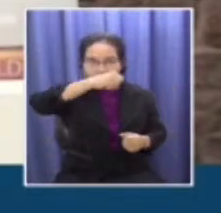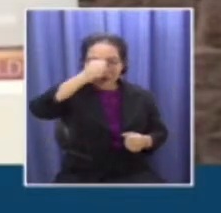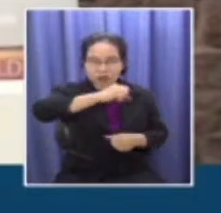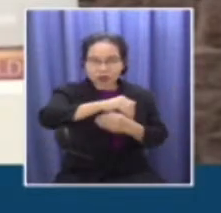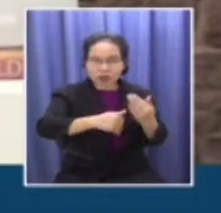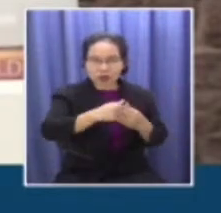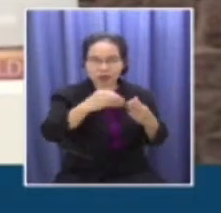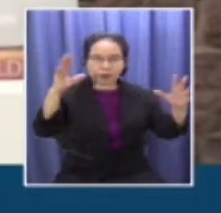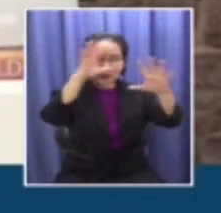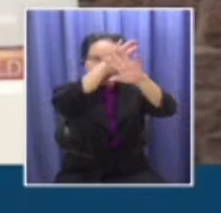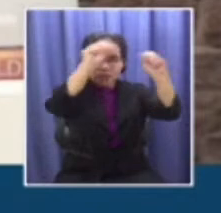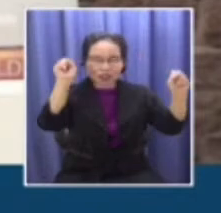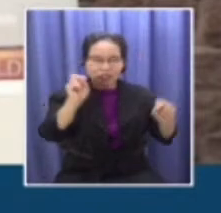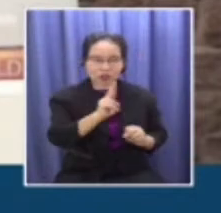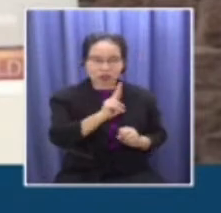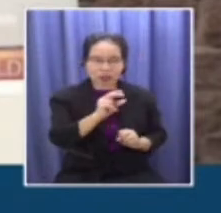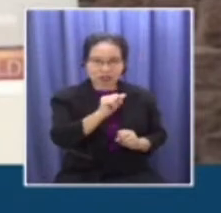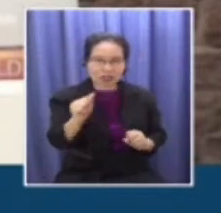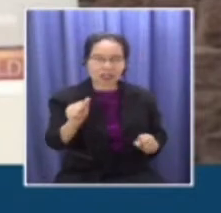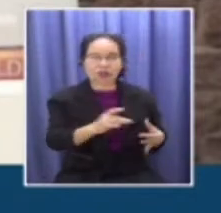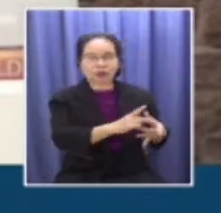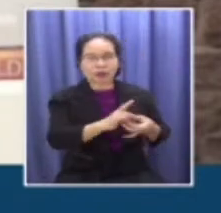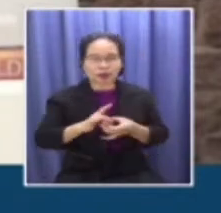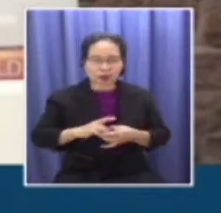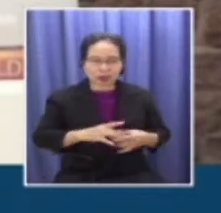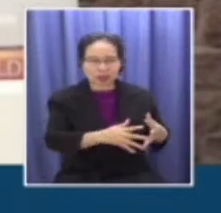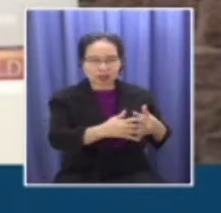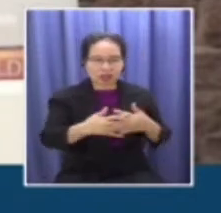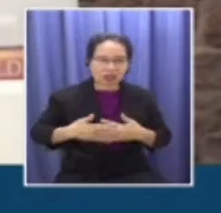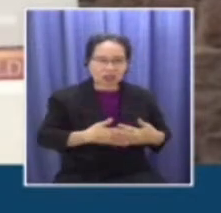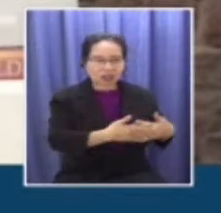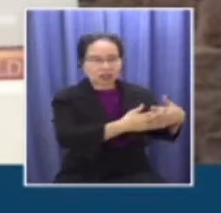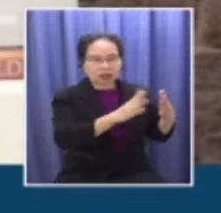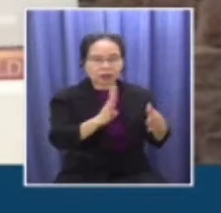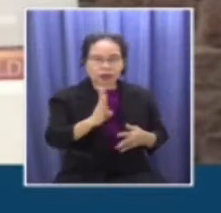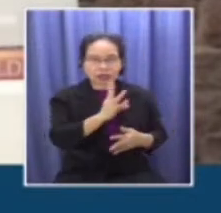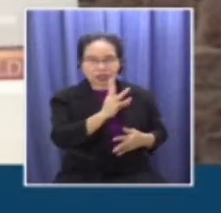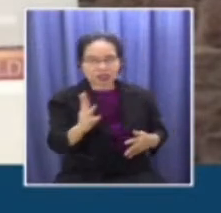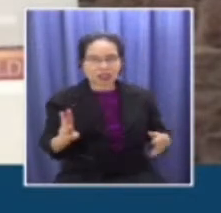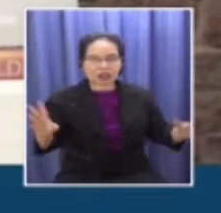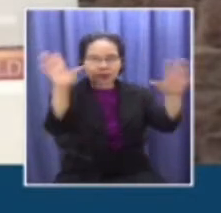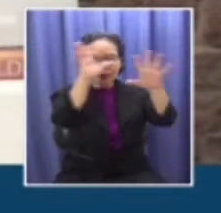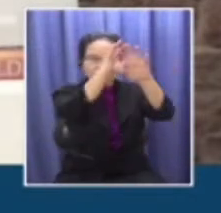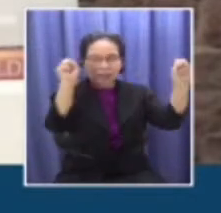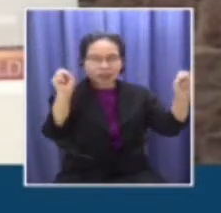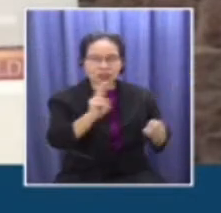Twerɛ Kronkron wɔ tumi pie sɛ na wɔ sɛ bɛkyerɛkyerɛ sɛ nipa mfiri ne nkaatie mu